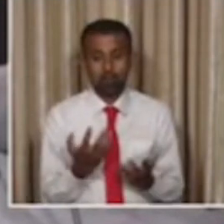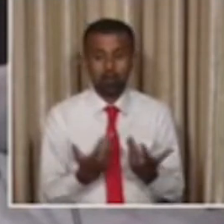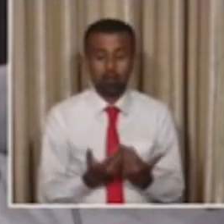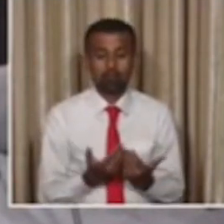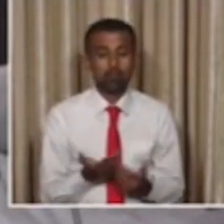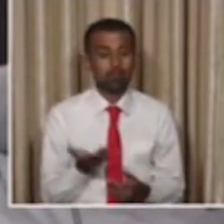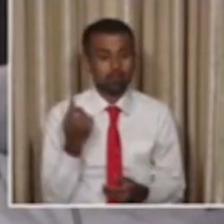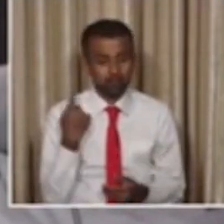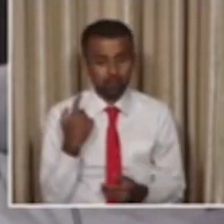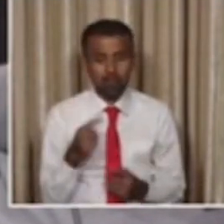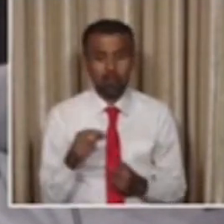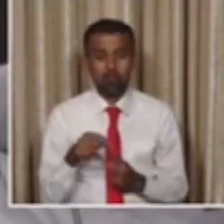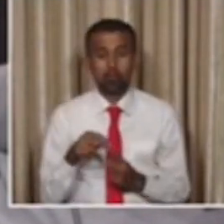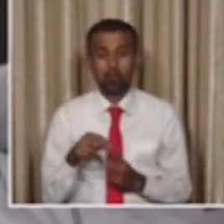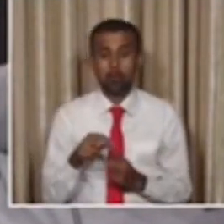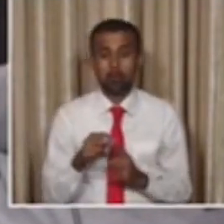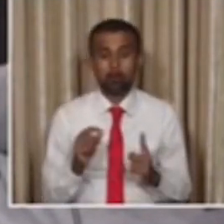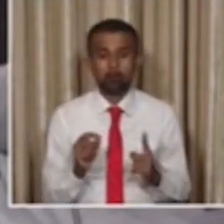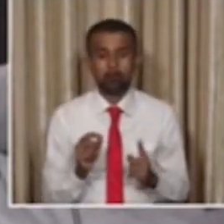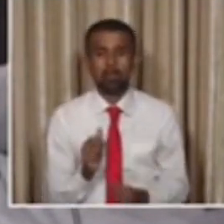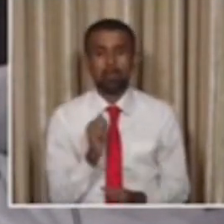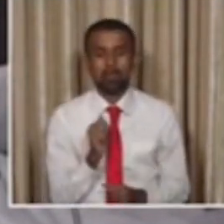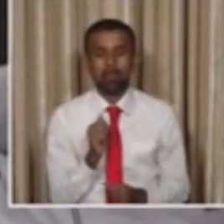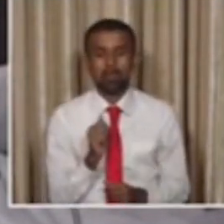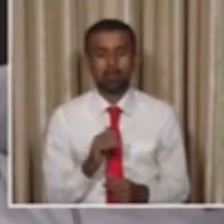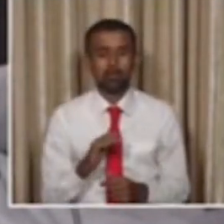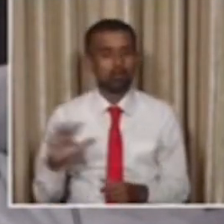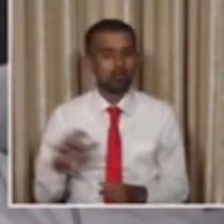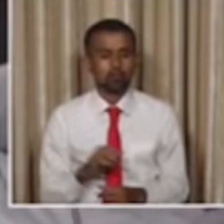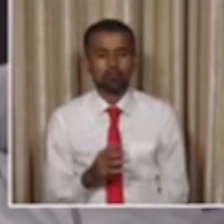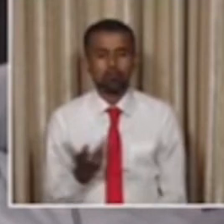හිටපු අය ප්‍රාදේශ සභා මන්ත්‍රීවරුන් අය ඒගොල්ලන්ගේ ප්‍රයෝජනෙ ගන්න බැරි